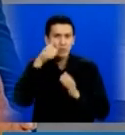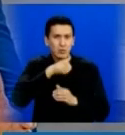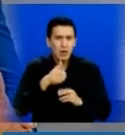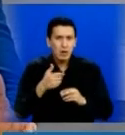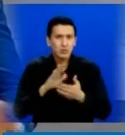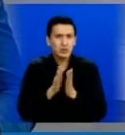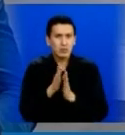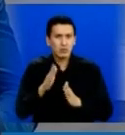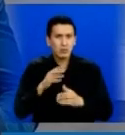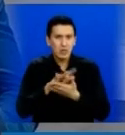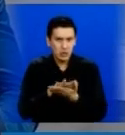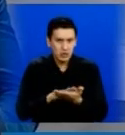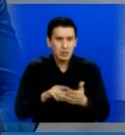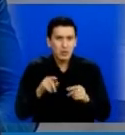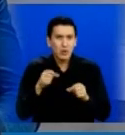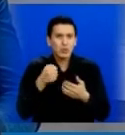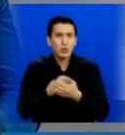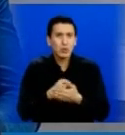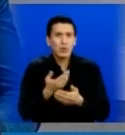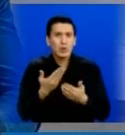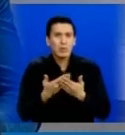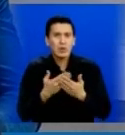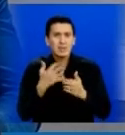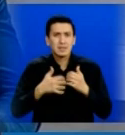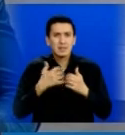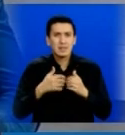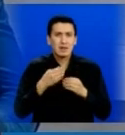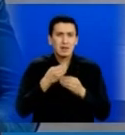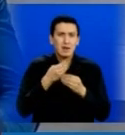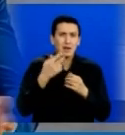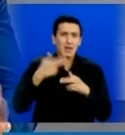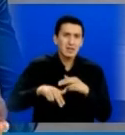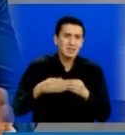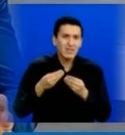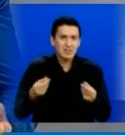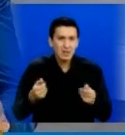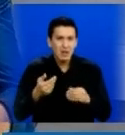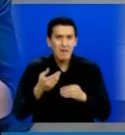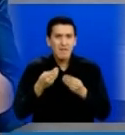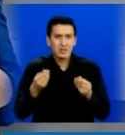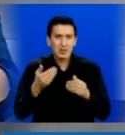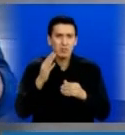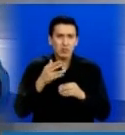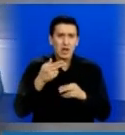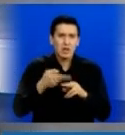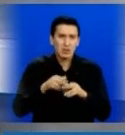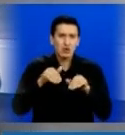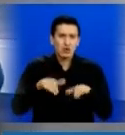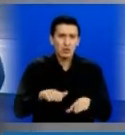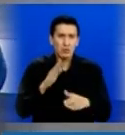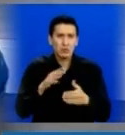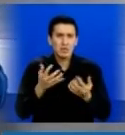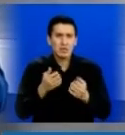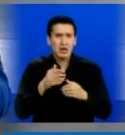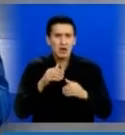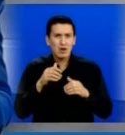будет также продолжаться до вплоть середины и конца весны, в принципе. То есть, весна, она будет именно решающим, потому что будут приняты какие-то очень